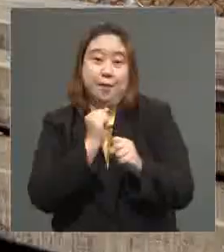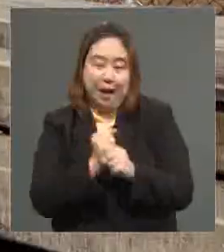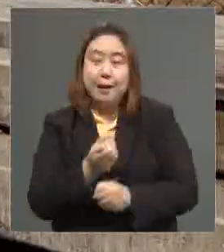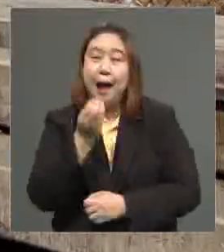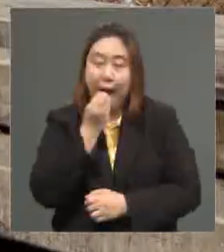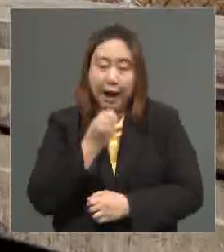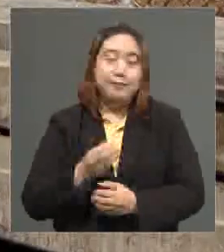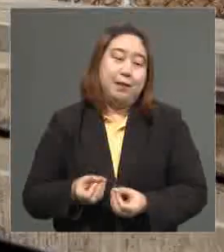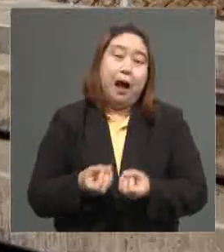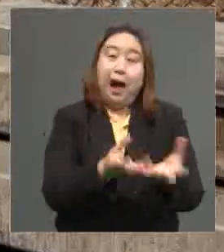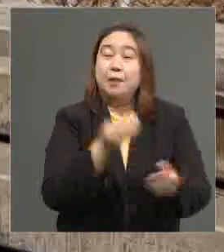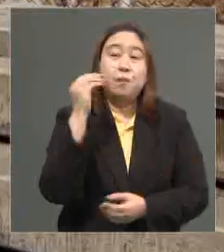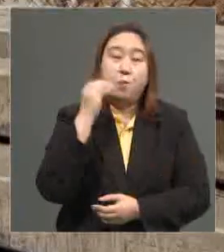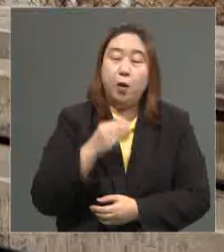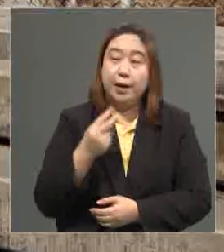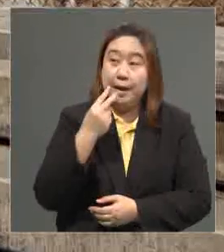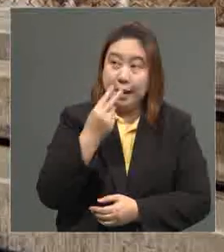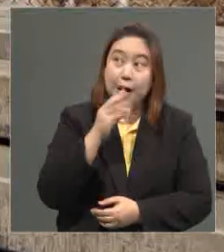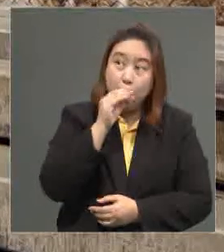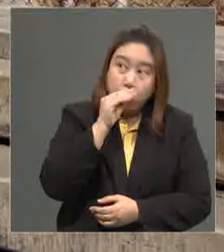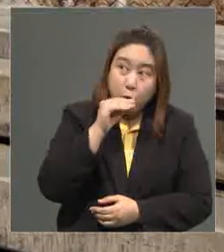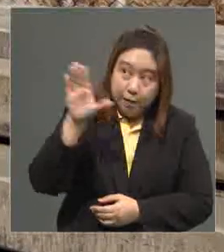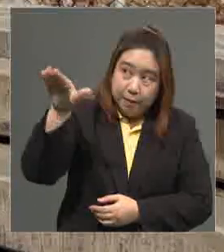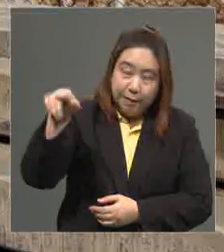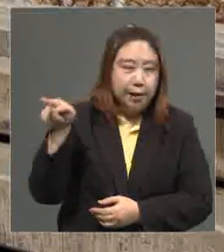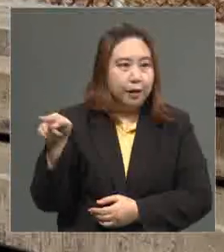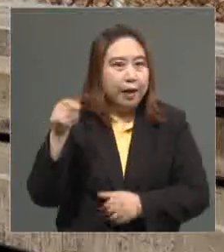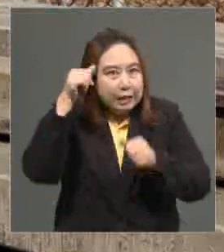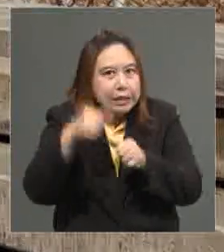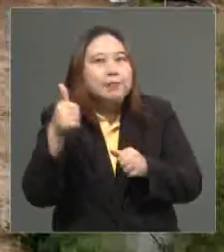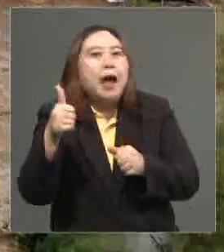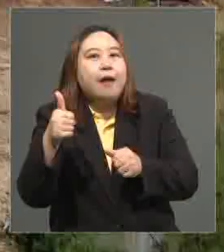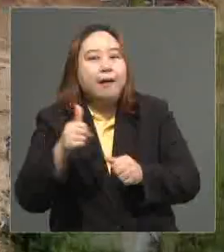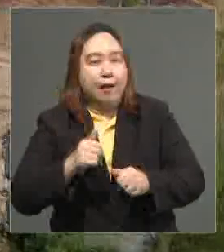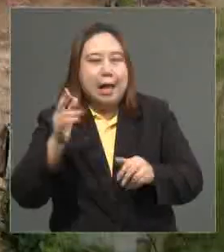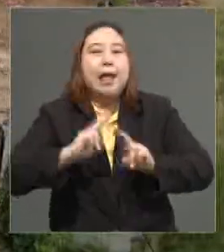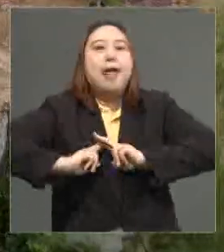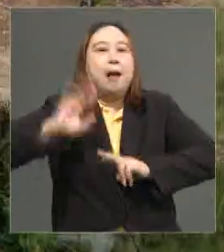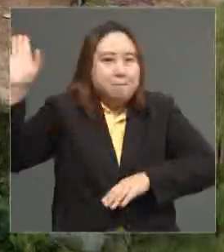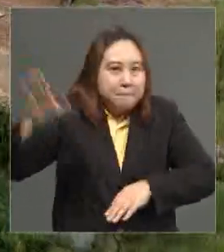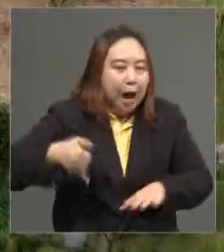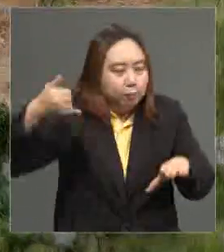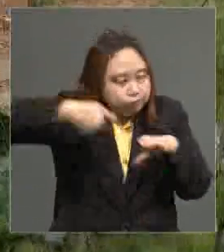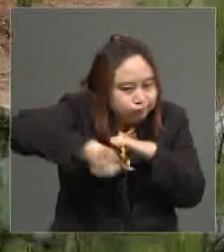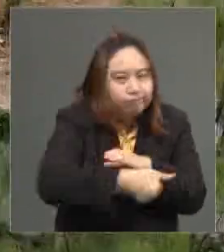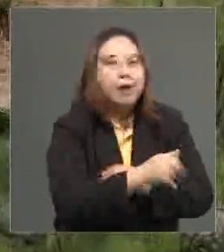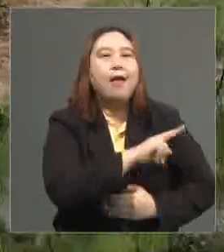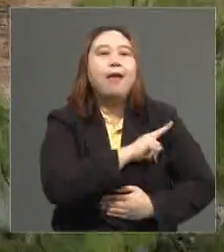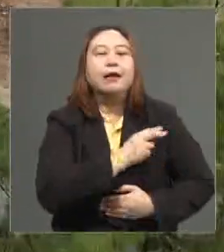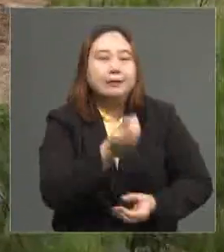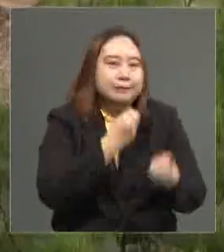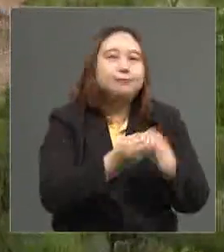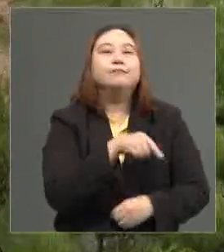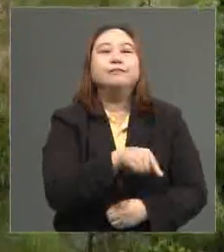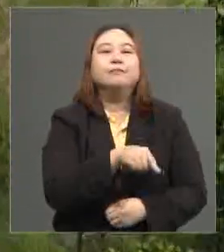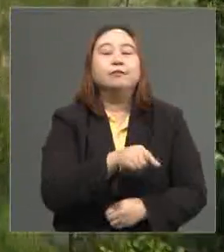อาหารมาให้เป็นประจำทำให้ลิงจำเสียงได้ก็จะเดินกลับเข้ารงโดยไม่ต้องไล่จับครับอือย่างไรก็ตามก็ขอความร่วมมือพี่น้อง